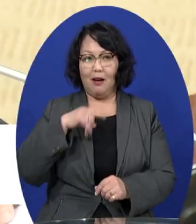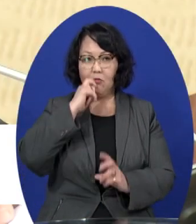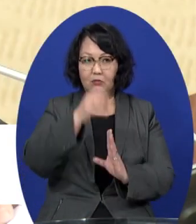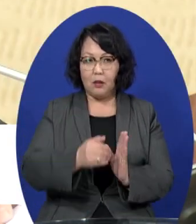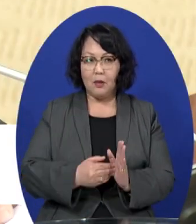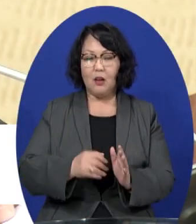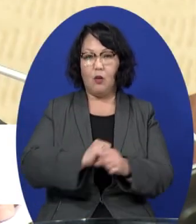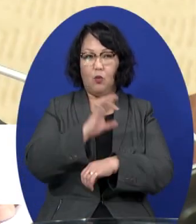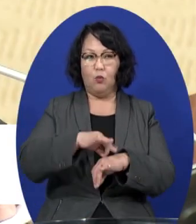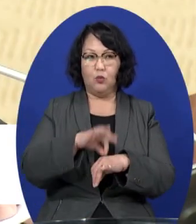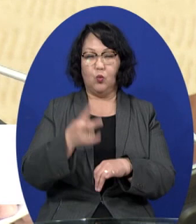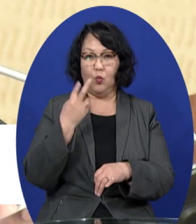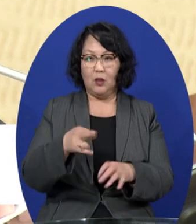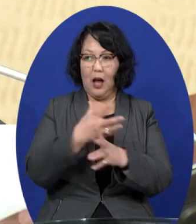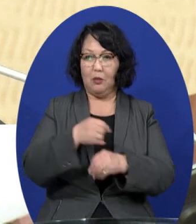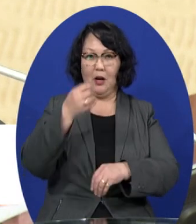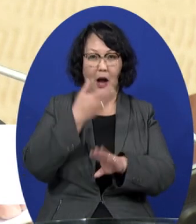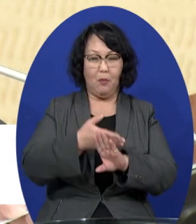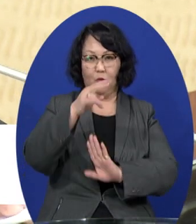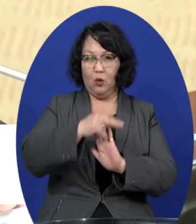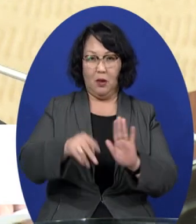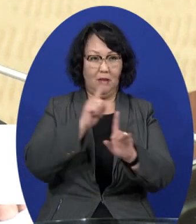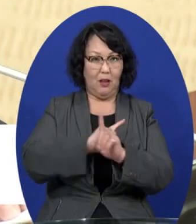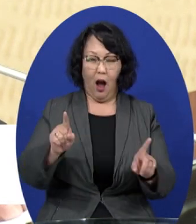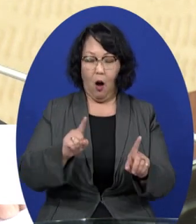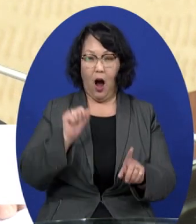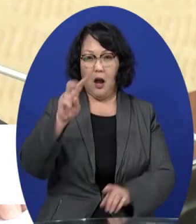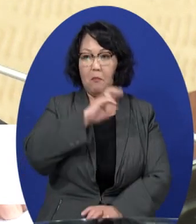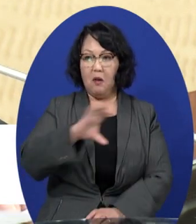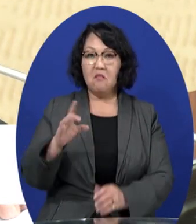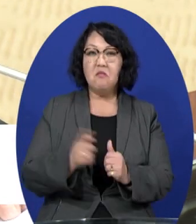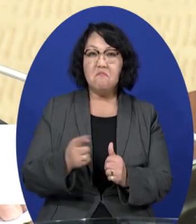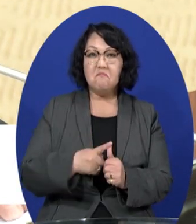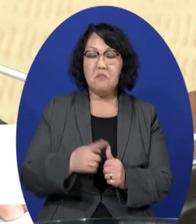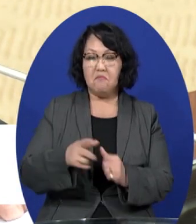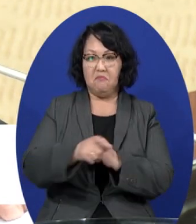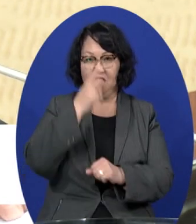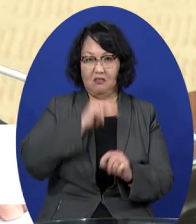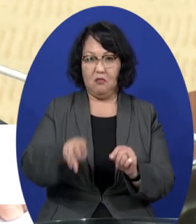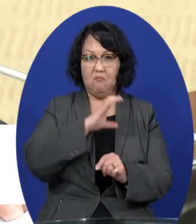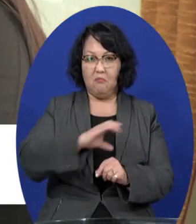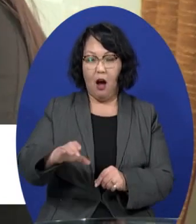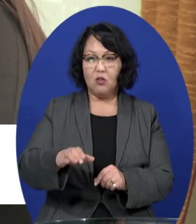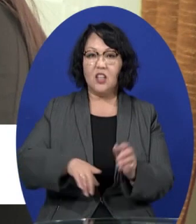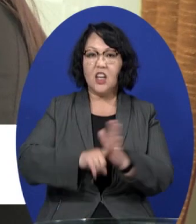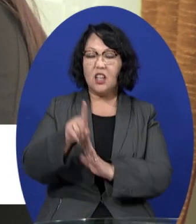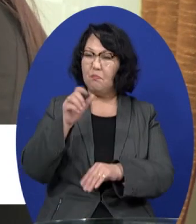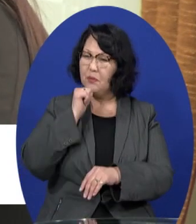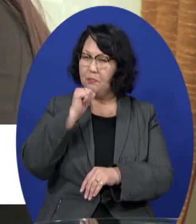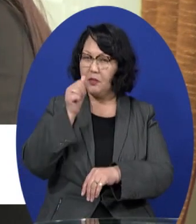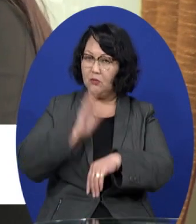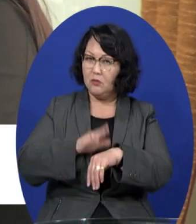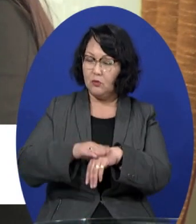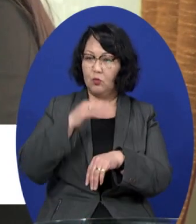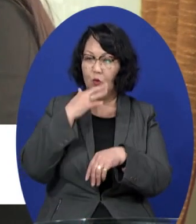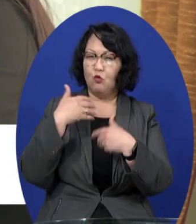халдвар хамгааллын дэглэмийг баримтлаагүй аж ахуйн нэгж байгуулгад мэрэгжлийн хяналтын байгууллага эхлээд зөвлөн туслан дараа нь албан